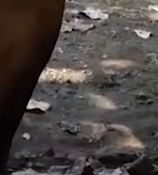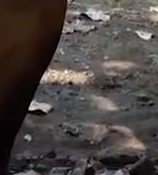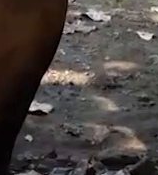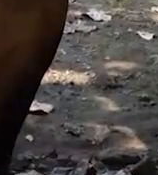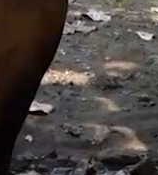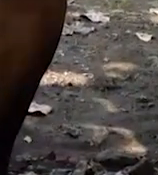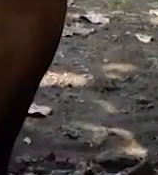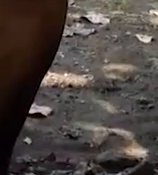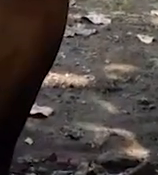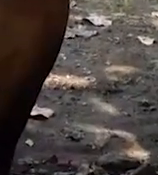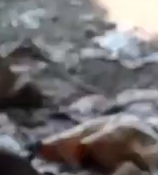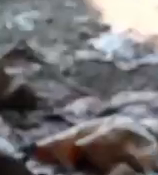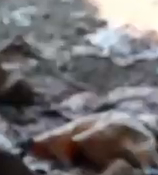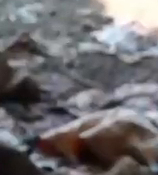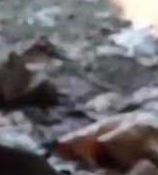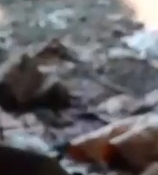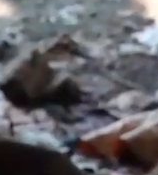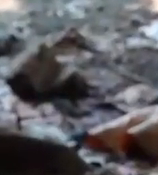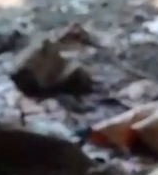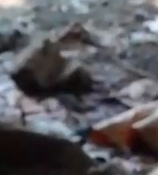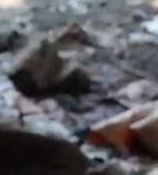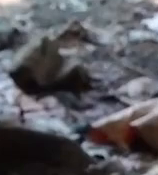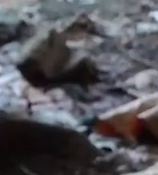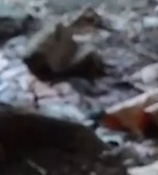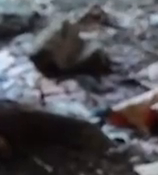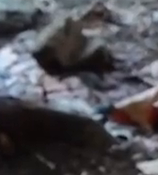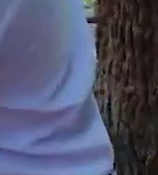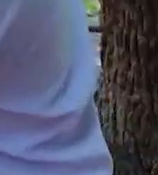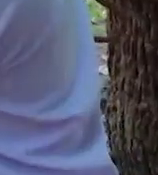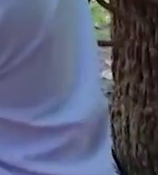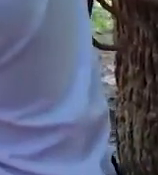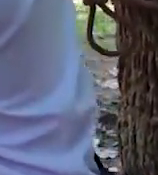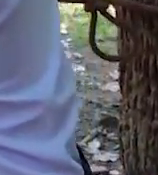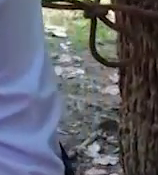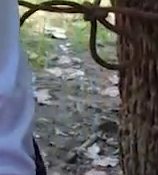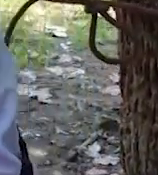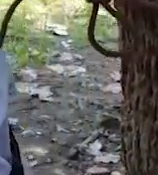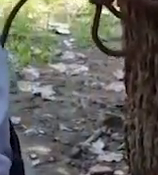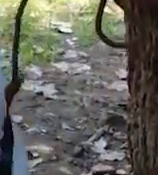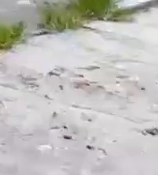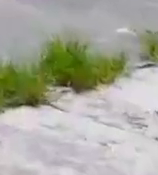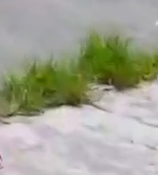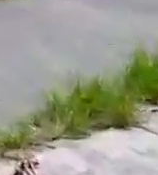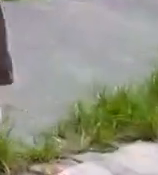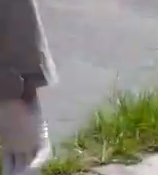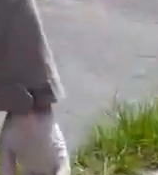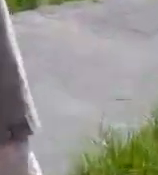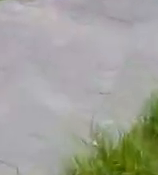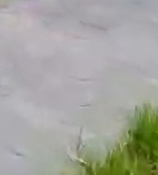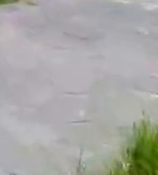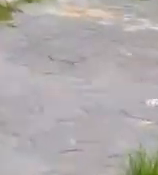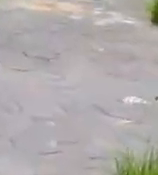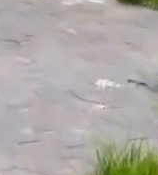diperiksa ternyata menunjukkan gejala penyakit mulut dan kuku, seperti mulut mengeluarkan busa dan kondisi fisiknya yang lemah. Mencegah